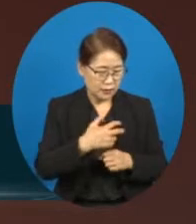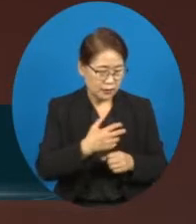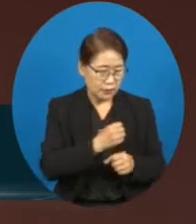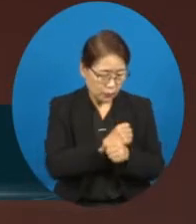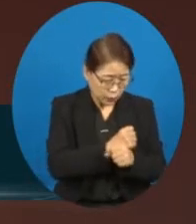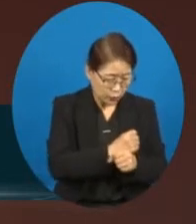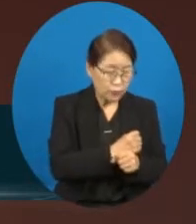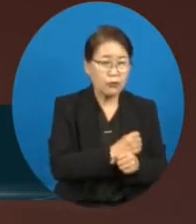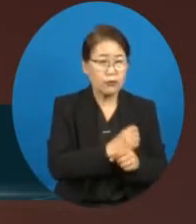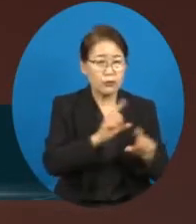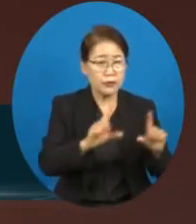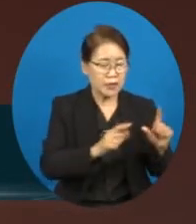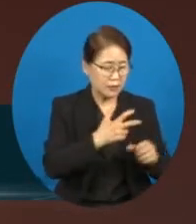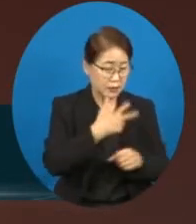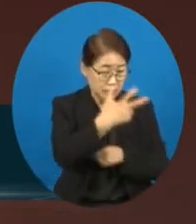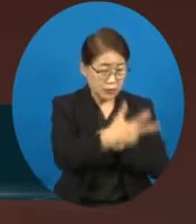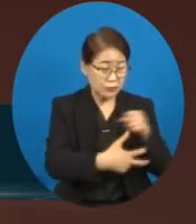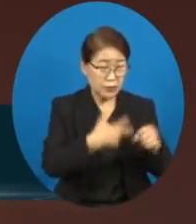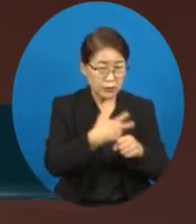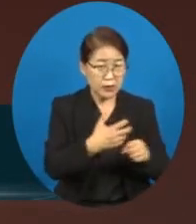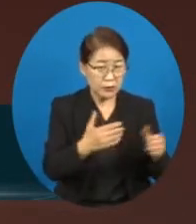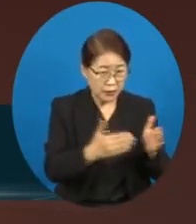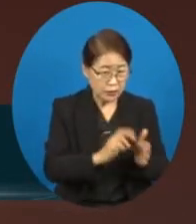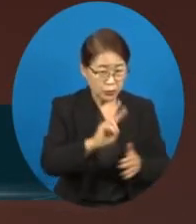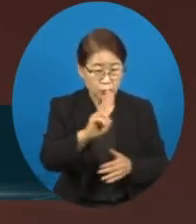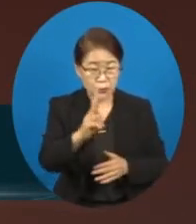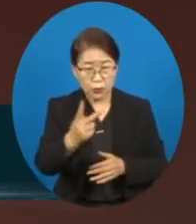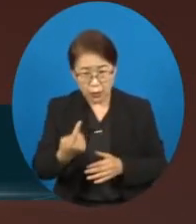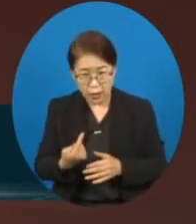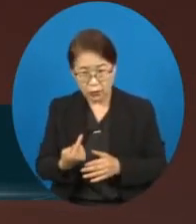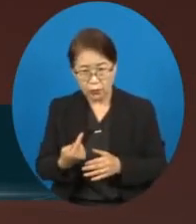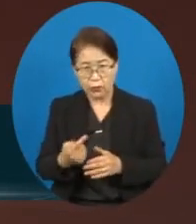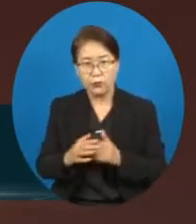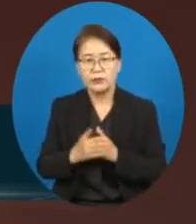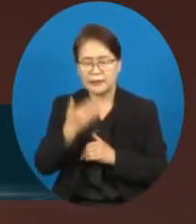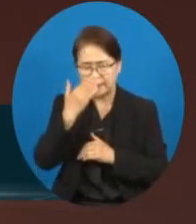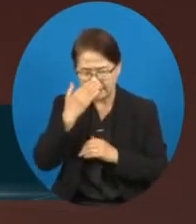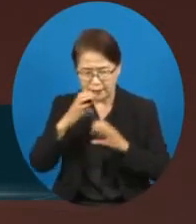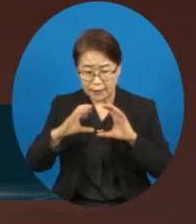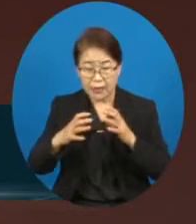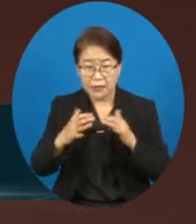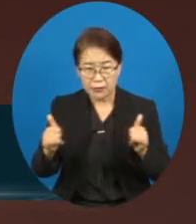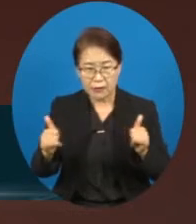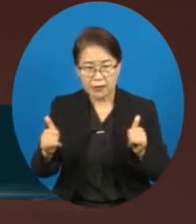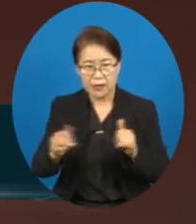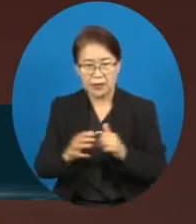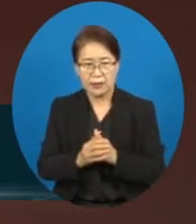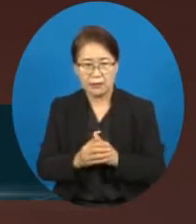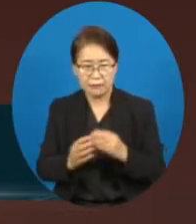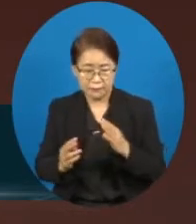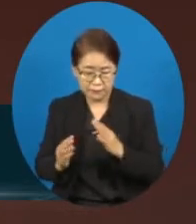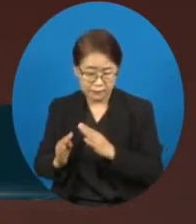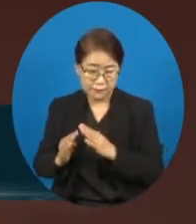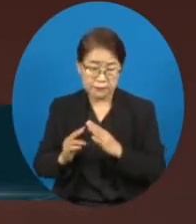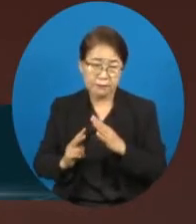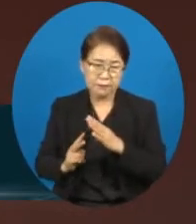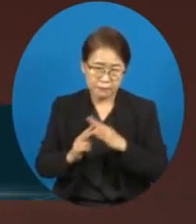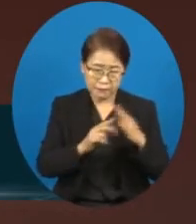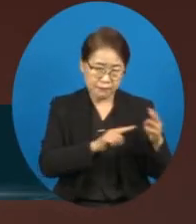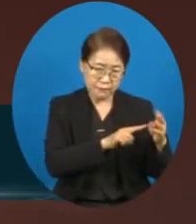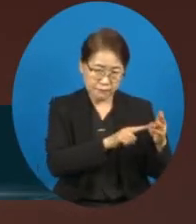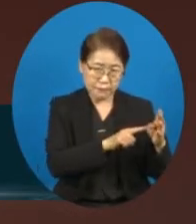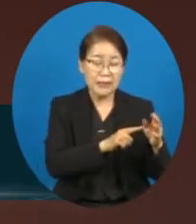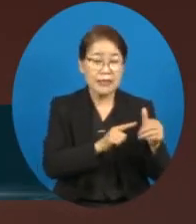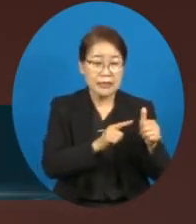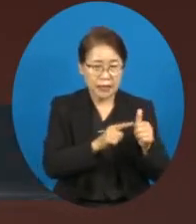마치고 돌아온 유다 백성들이 수르바벨을 중심으로 성전 공사를